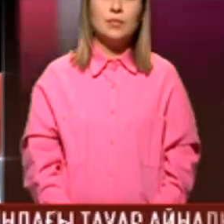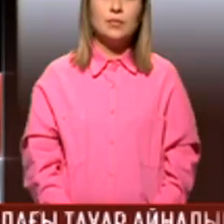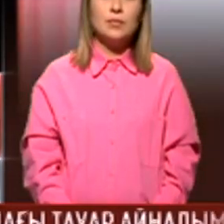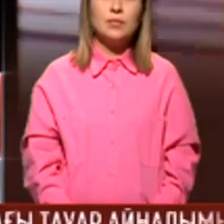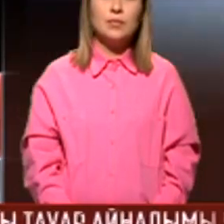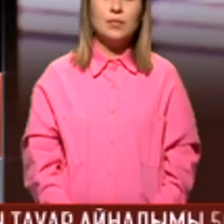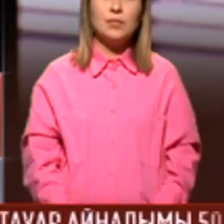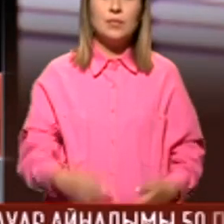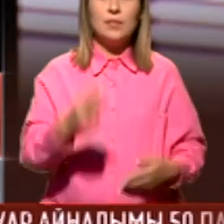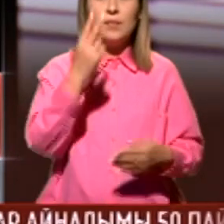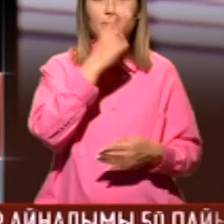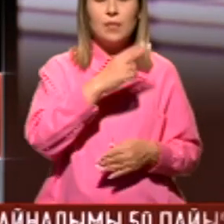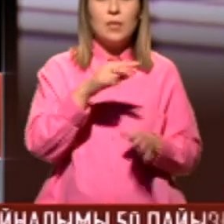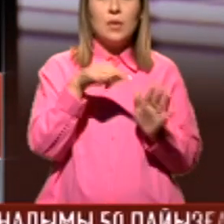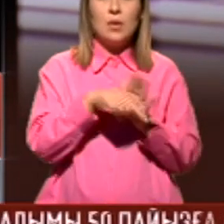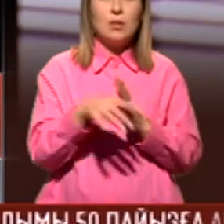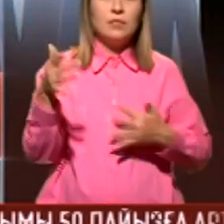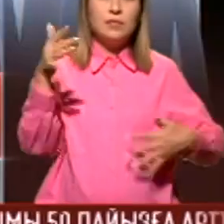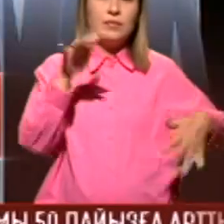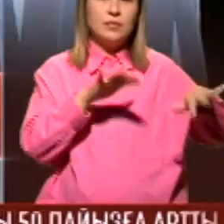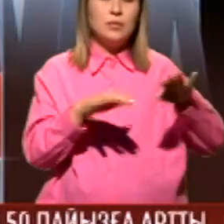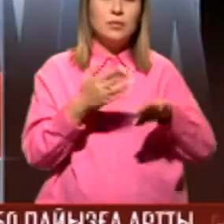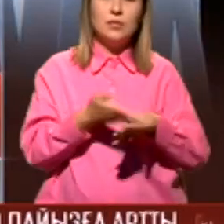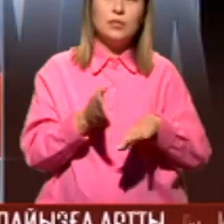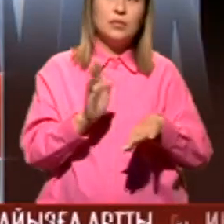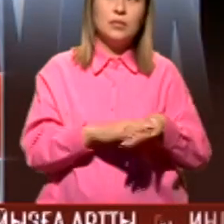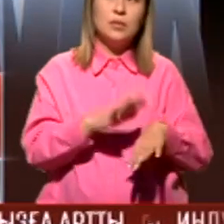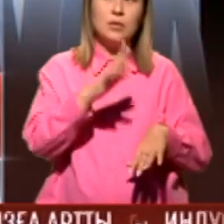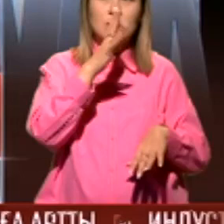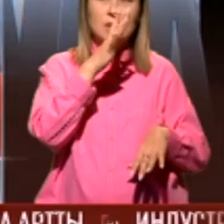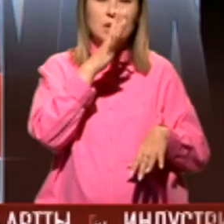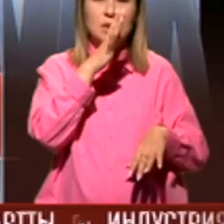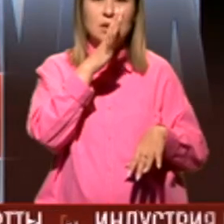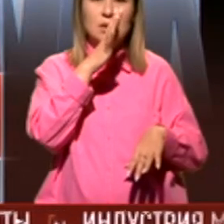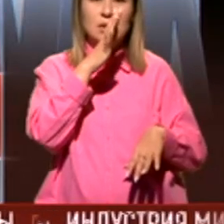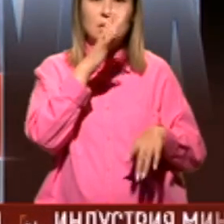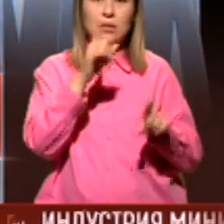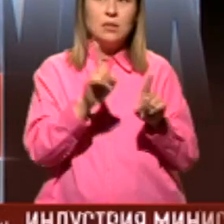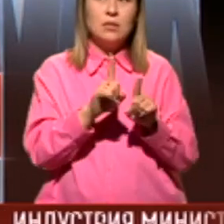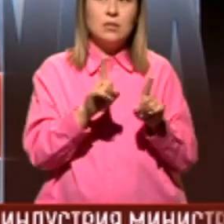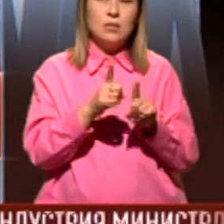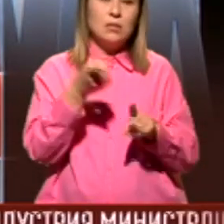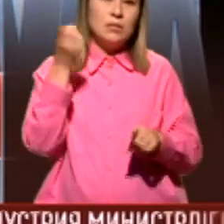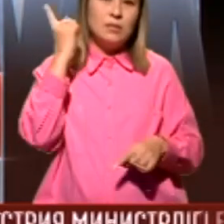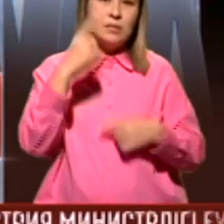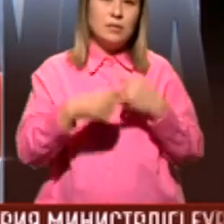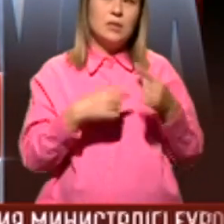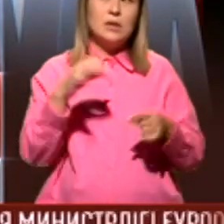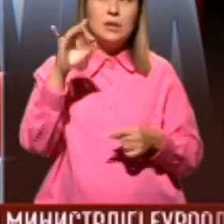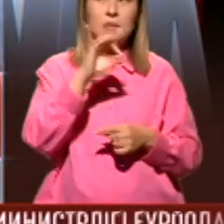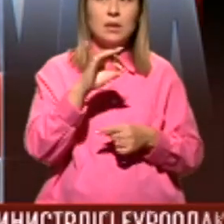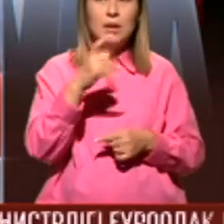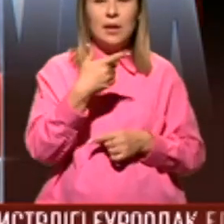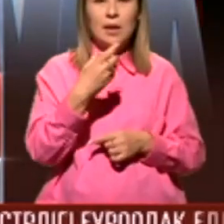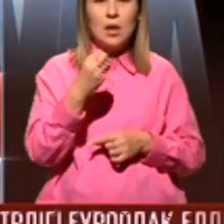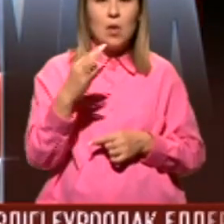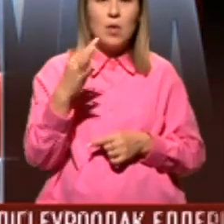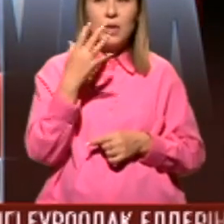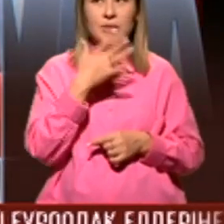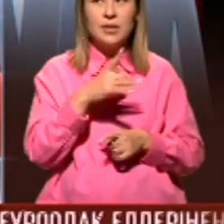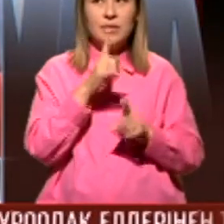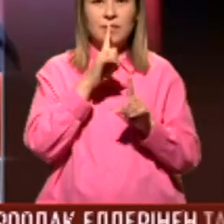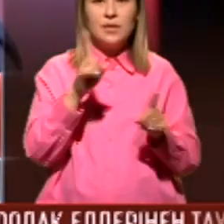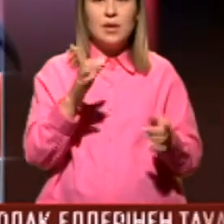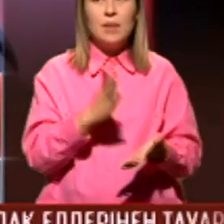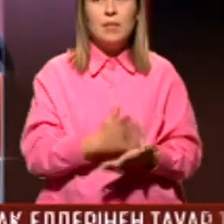таудың аңғары ғой, таудың іші. Бұл жерде қиын. Бұл жерде Ферғананың аймағының да өзіндік тарихи және геосаяси